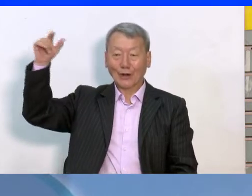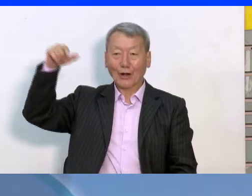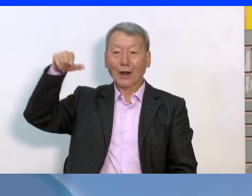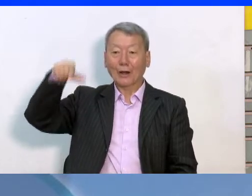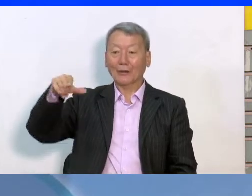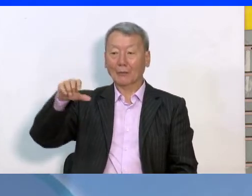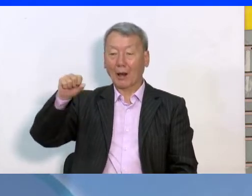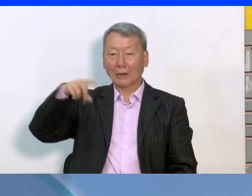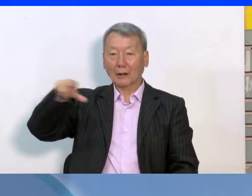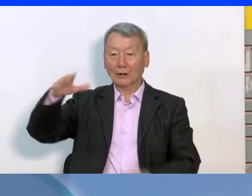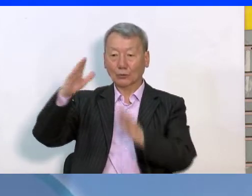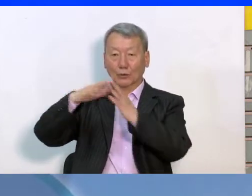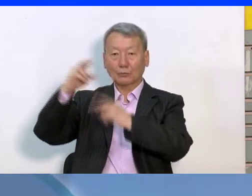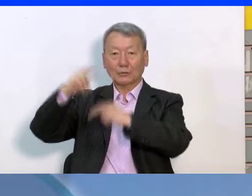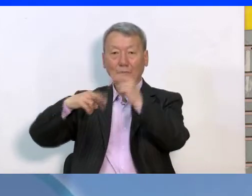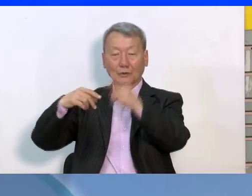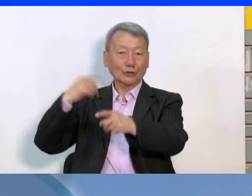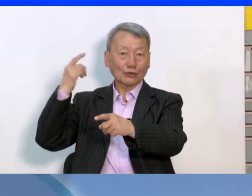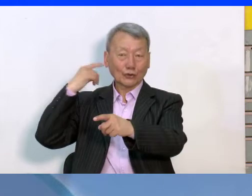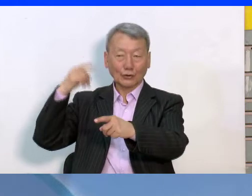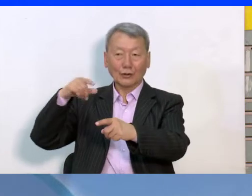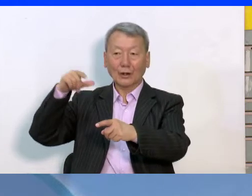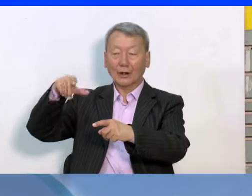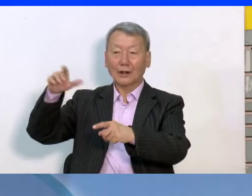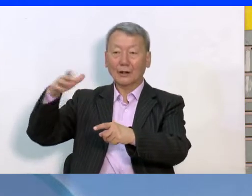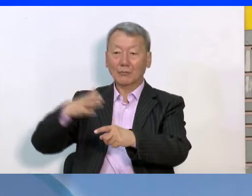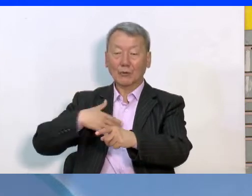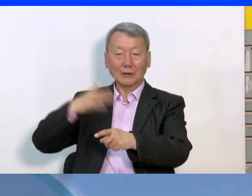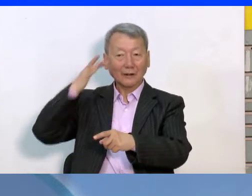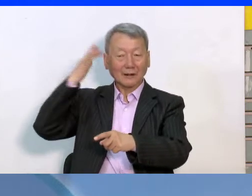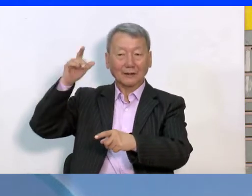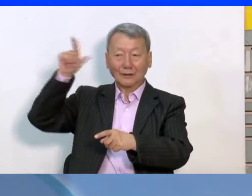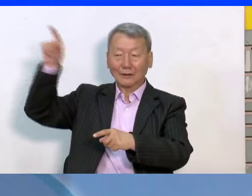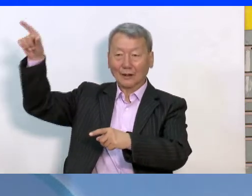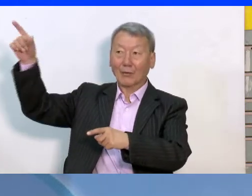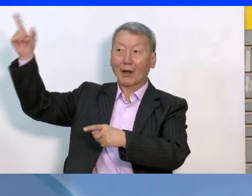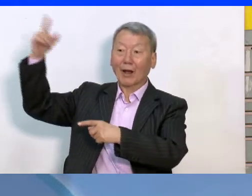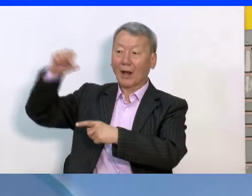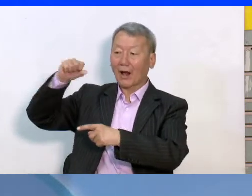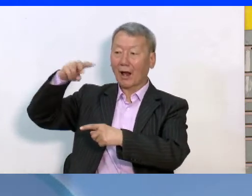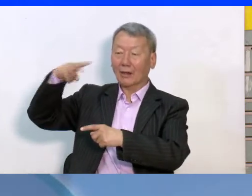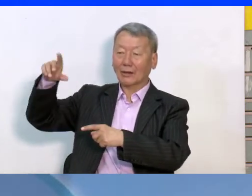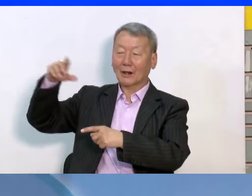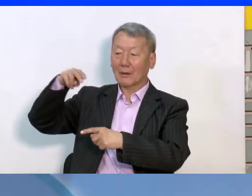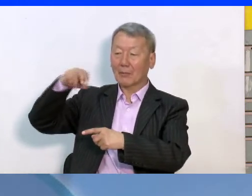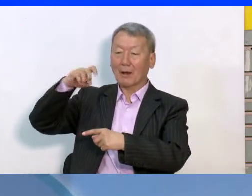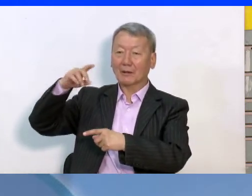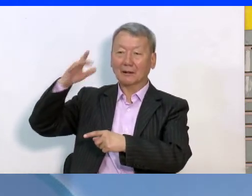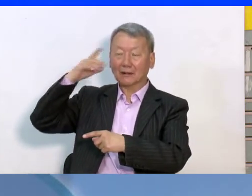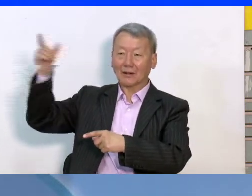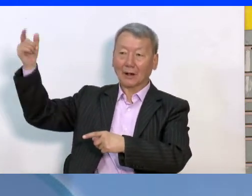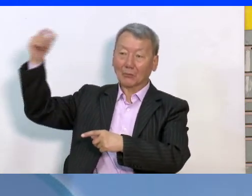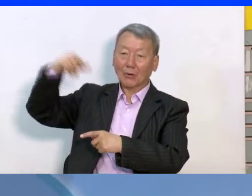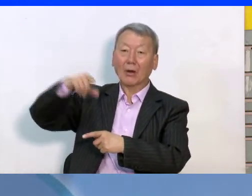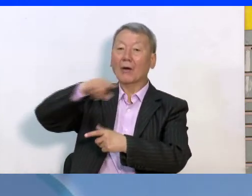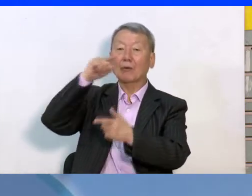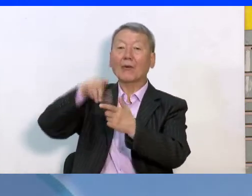памирликтерге деп айтып жатат. Алайдагы памирликтерге да үй салынабы? Бул маселе кандай өзү чечилген